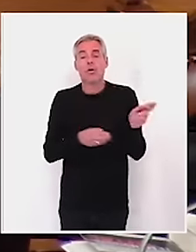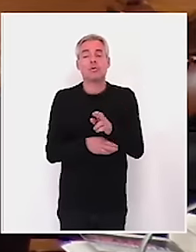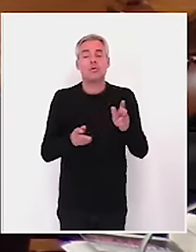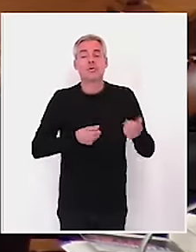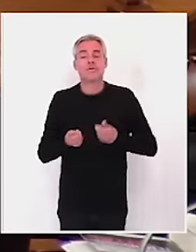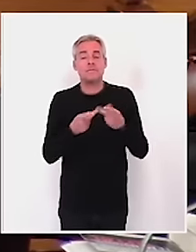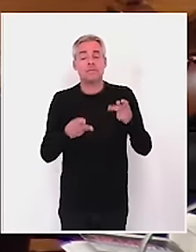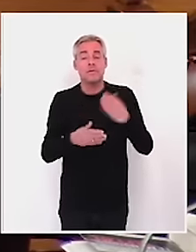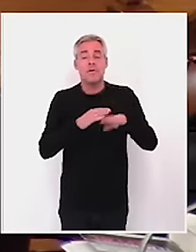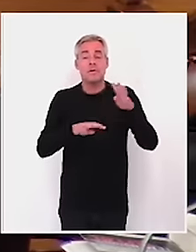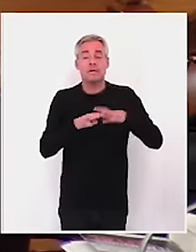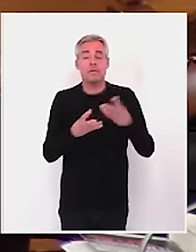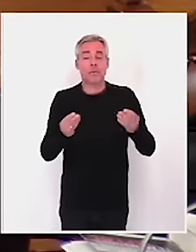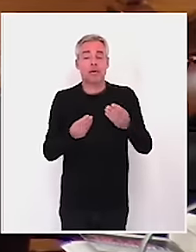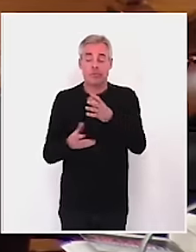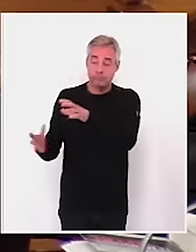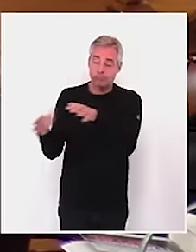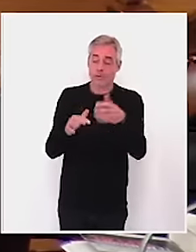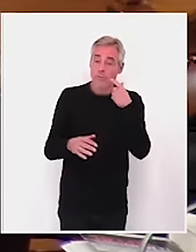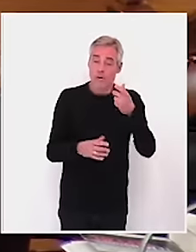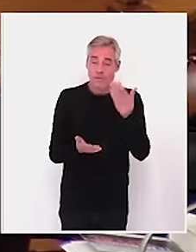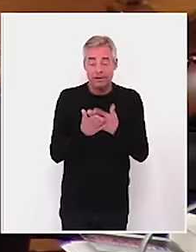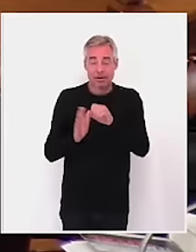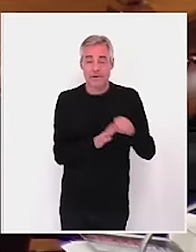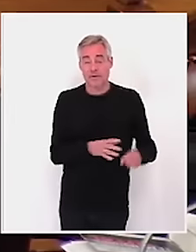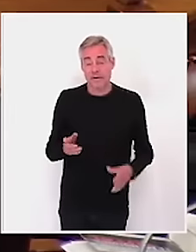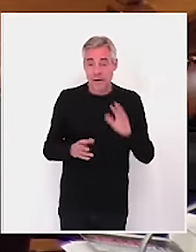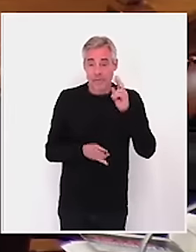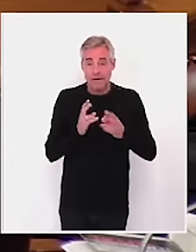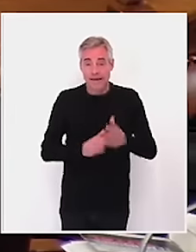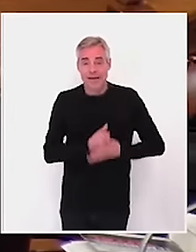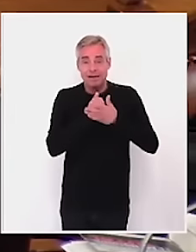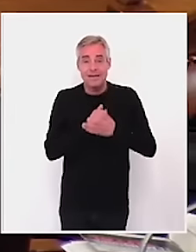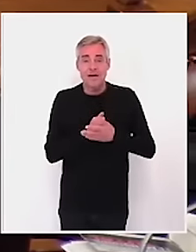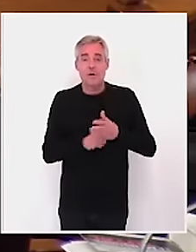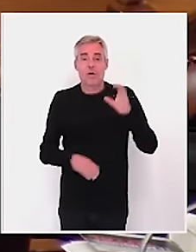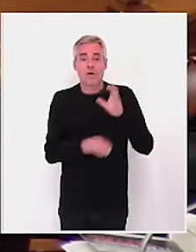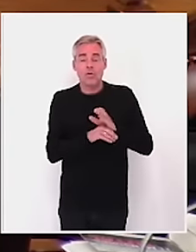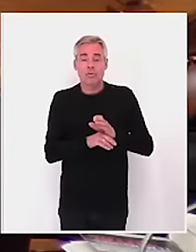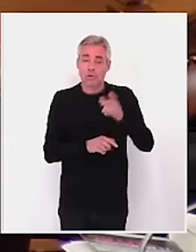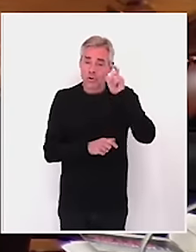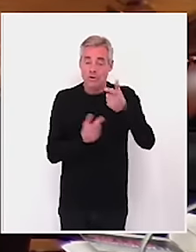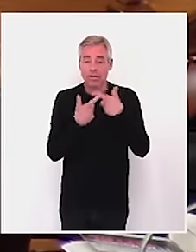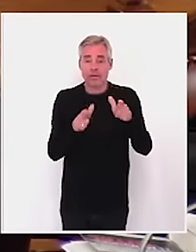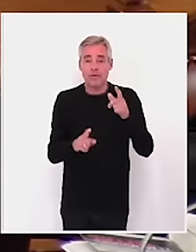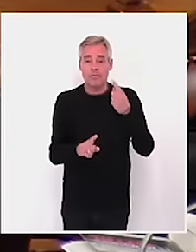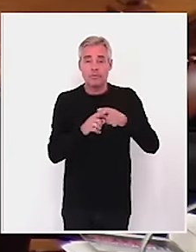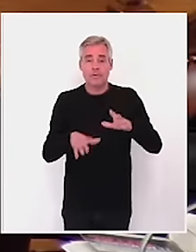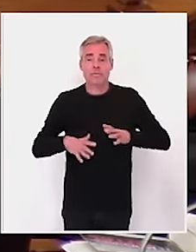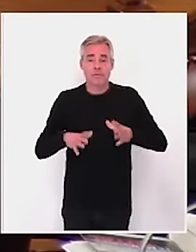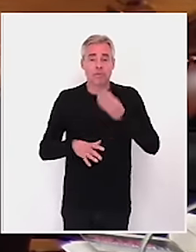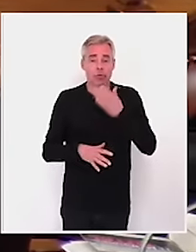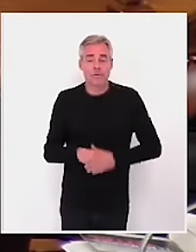dans les quartiers populaires. Donc voilà, et nous on pense que c'est ça la priorité, et ça permettrait d'aller à l'encontre des logiques libérales et des logiques entrepreneuriales. Quoi.